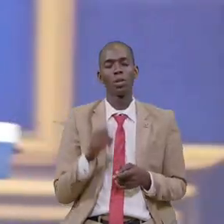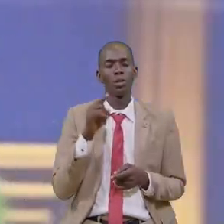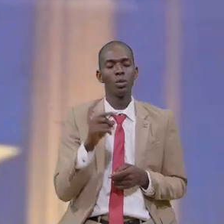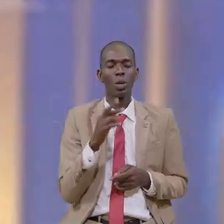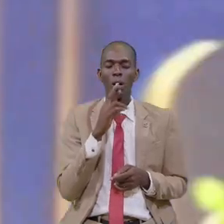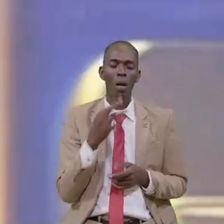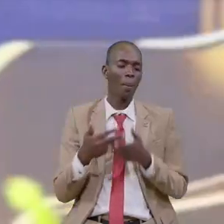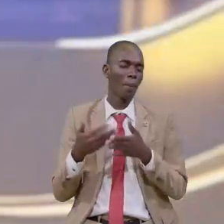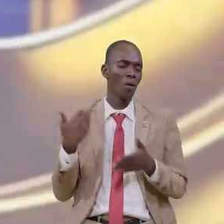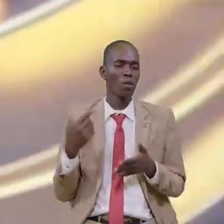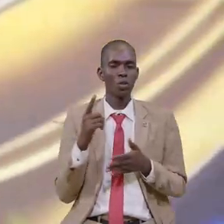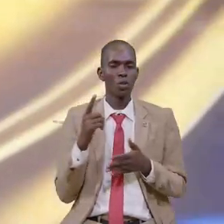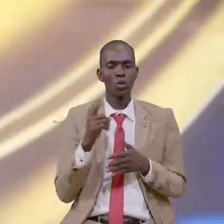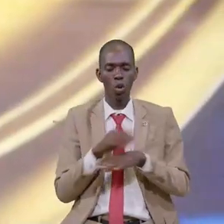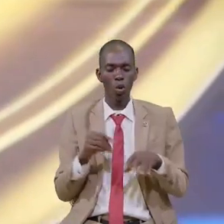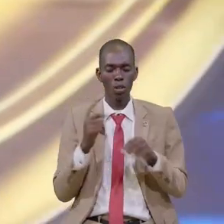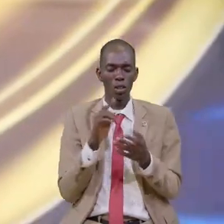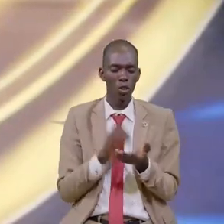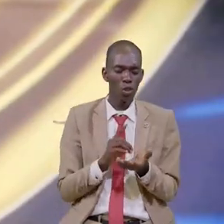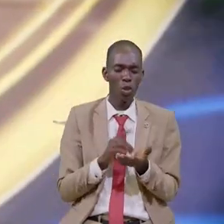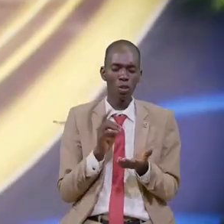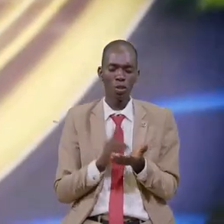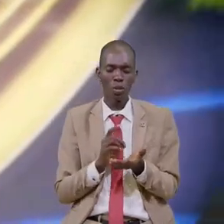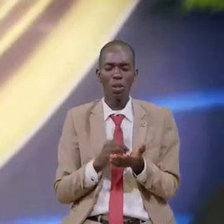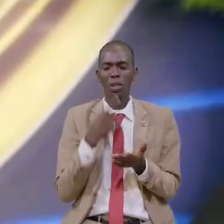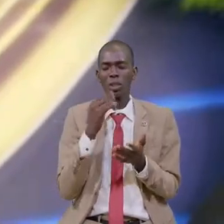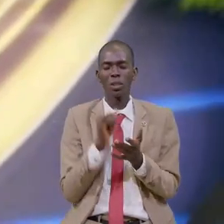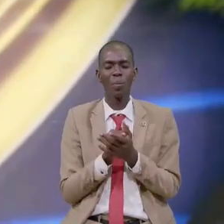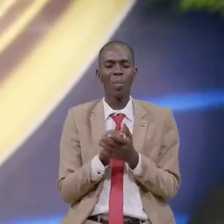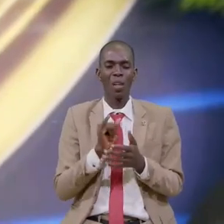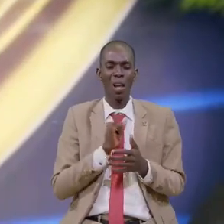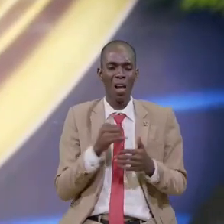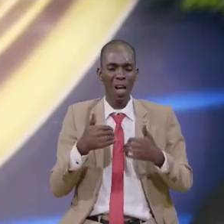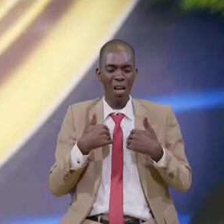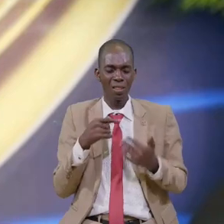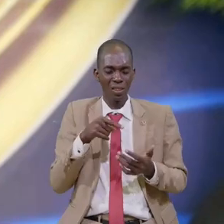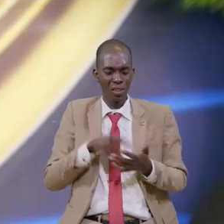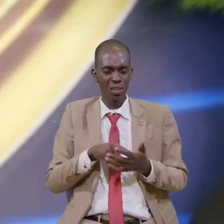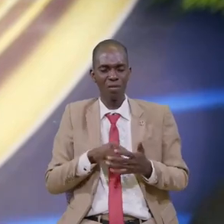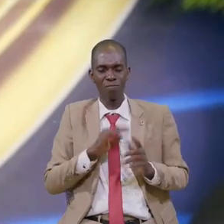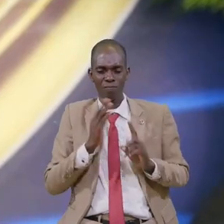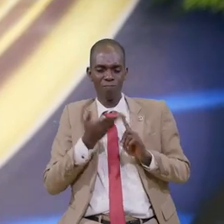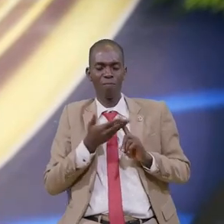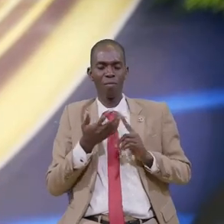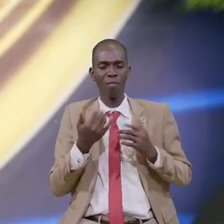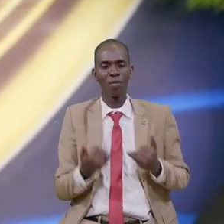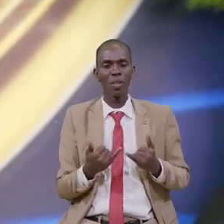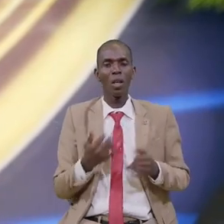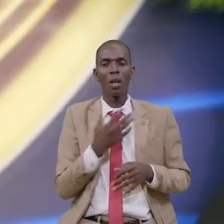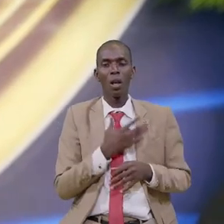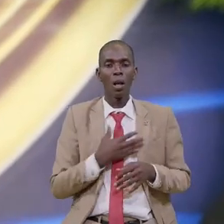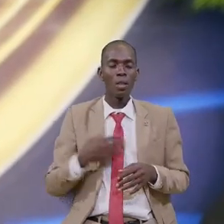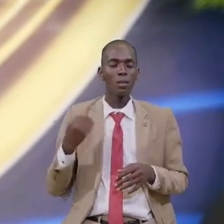docteur, docteur, docteur. J'ai telle situation maintenant. Et le docteur te demande, est-ce